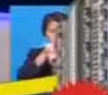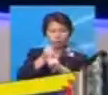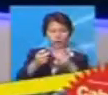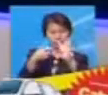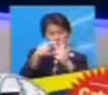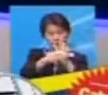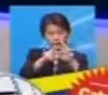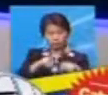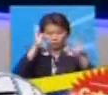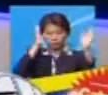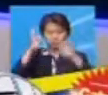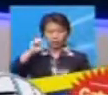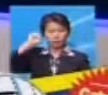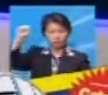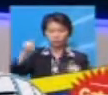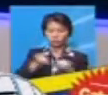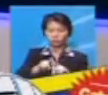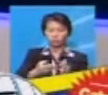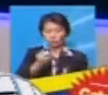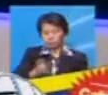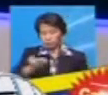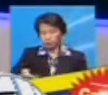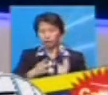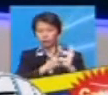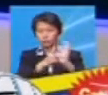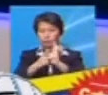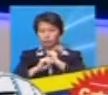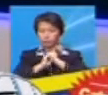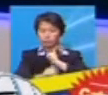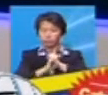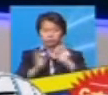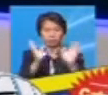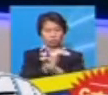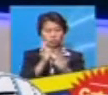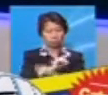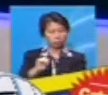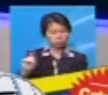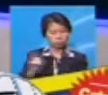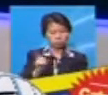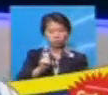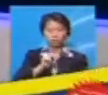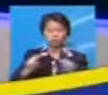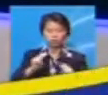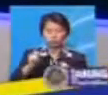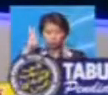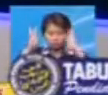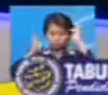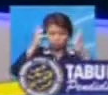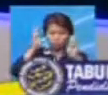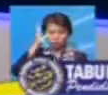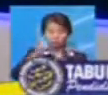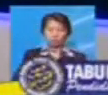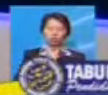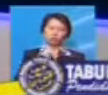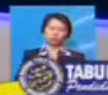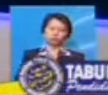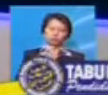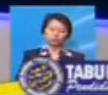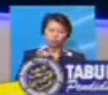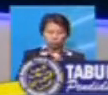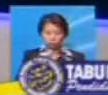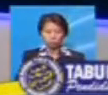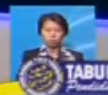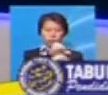empat rakyat Malaysia di Sabah sebagai bahan kempen pilihan raya Sarawak. Tindakan seumpama itu dikhuatiri akan merumitkan lagi